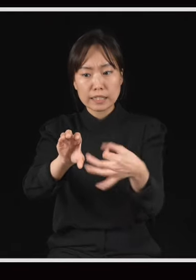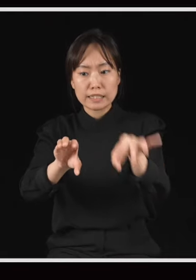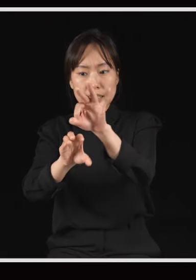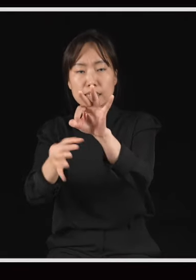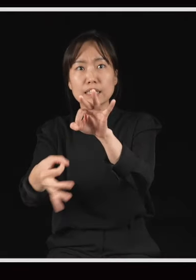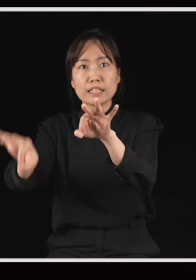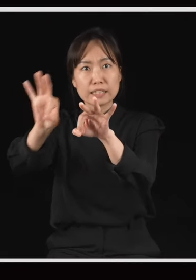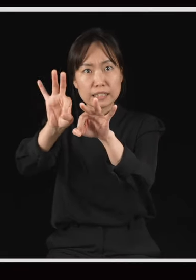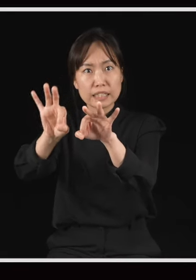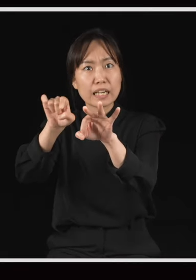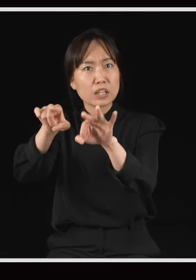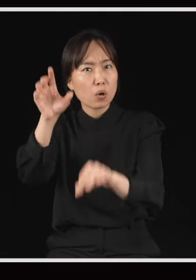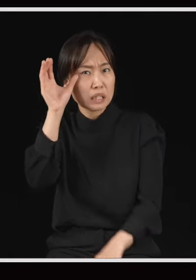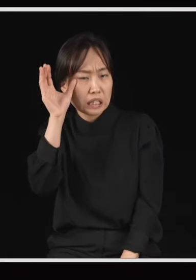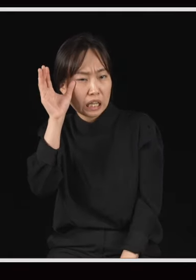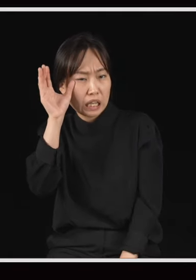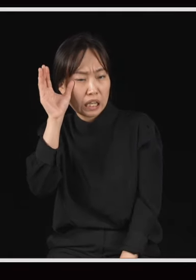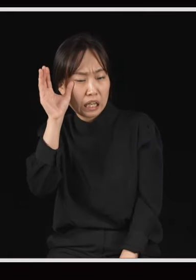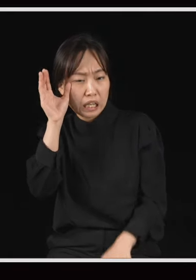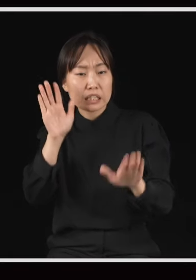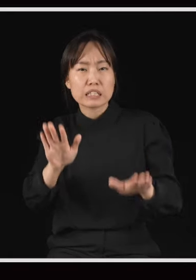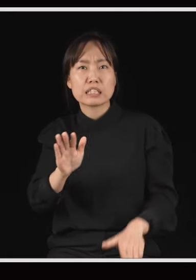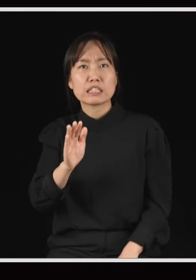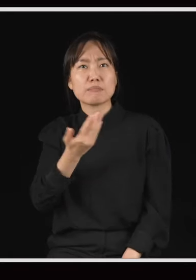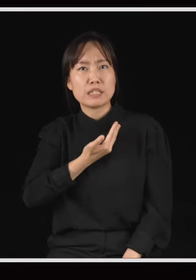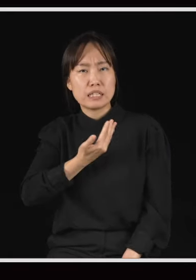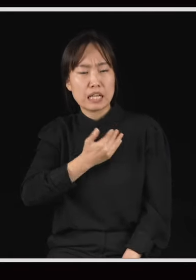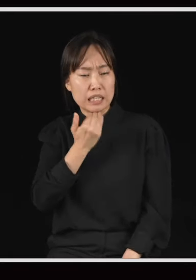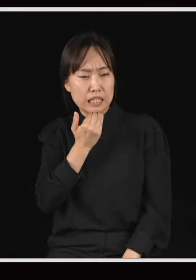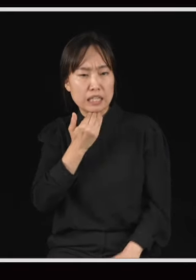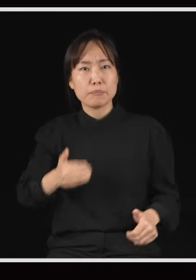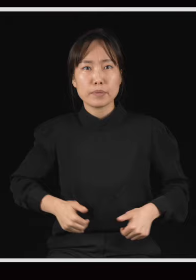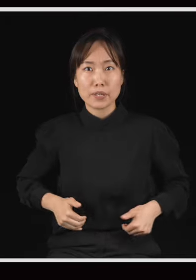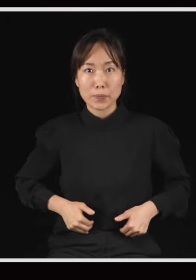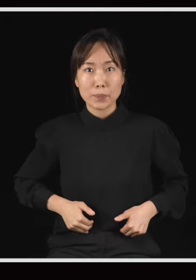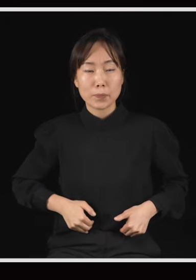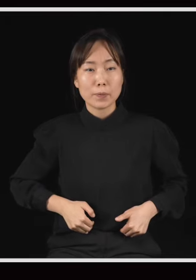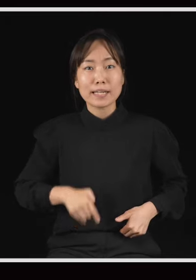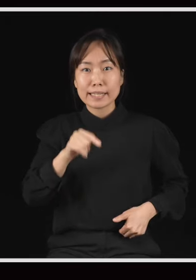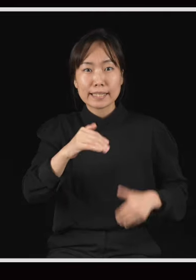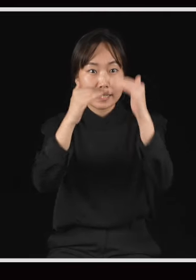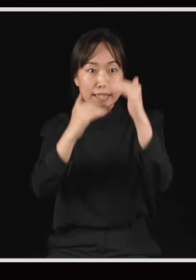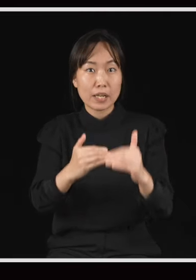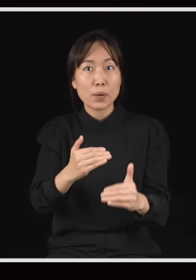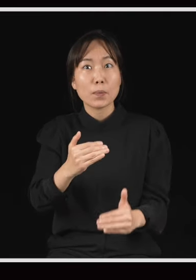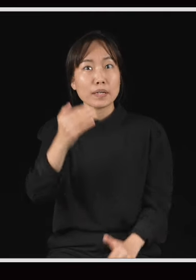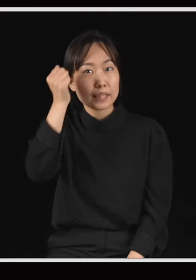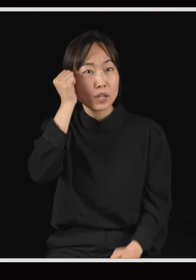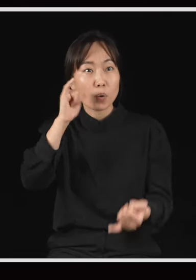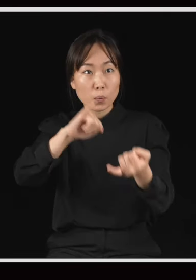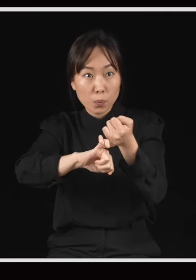효과를 생각을 하면서 나한테 투자를 한다고 보시면 됩니다. 이 개념을 이해하시고, 오늘